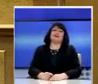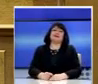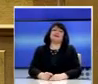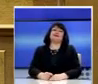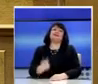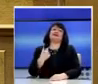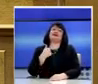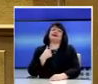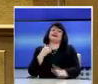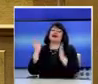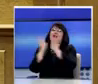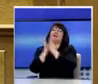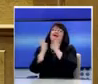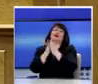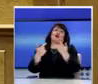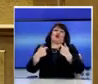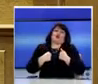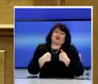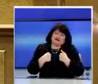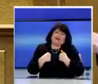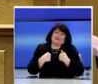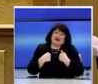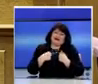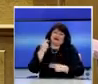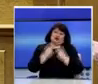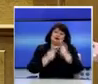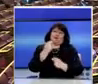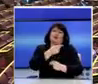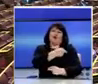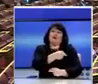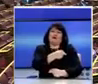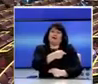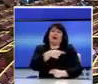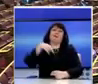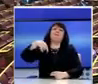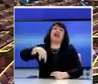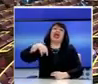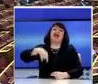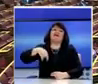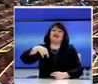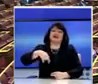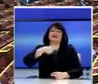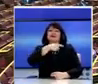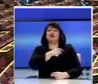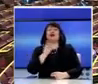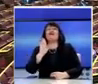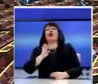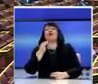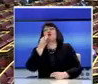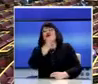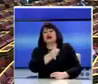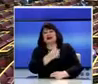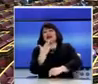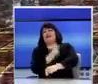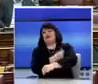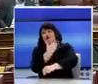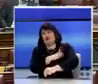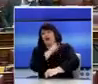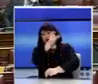κύριε Πλεύρη, θα είχατε πρόβλημα, φαντάζομαι. Δεν ξέρω αν εμβολιαστήκατε, αλλά θα έβγαινε ο κύριος Βελόπουλος να λέει ότι φταίει το εμβόλιο.